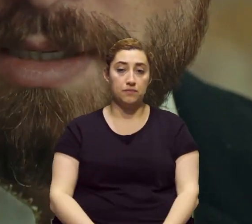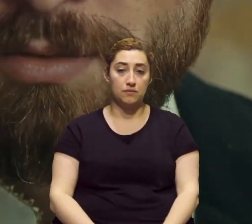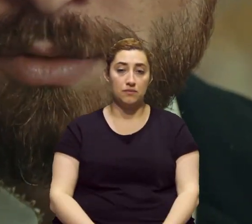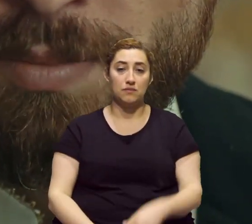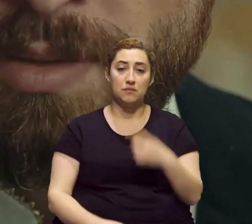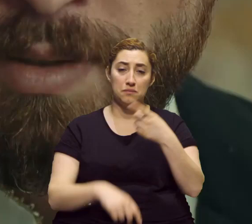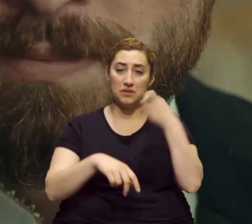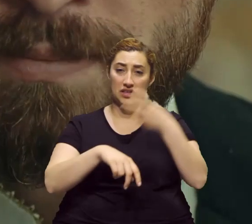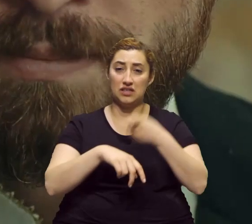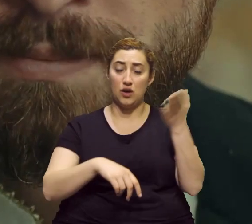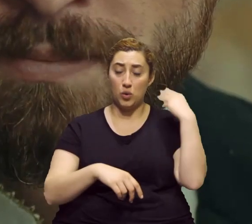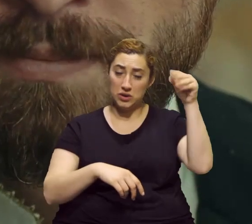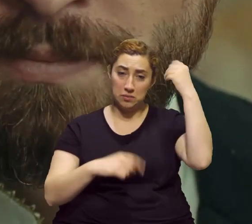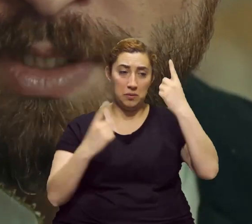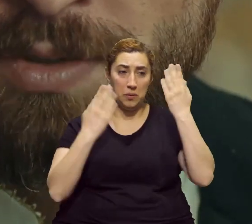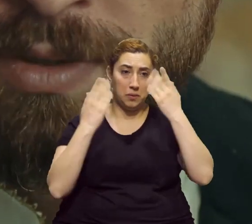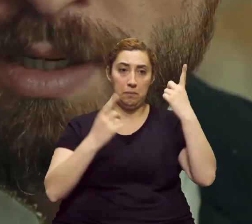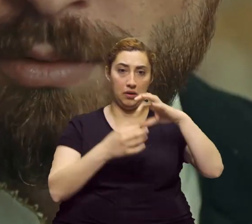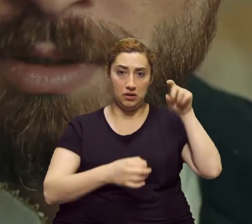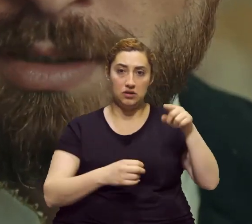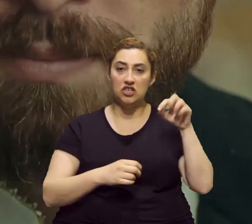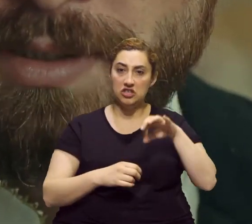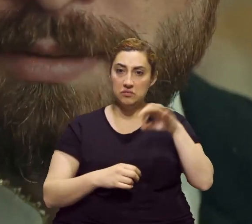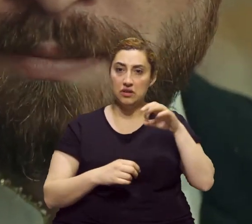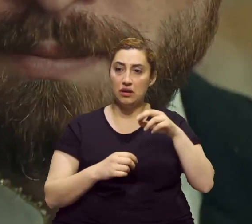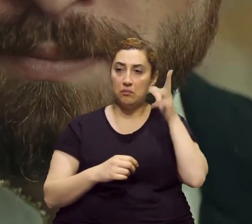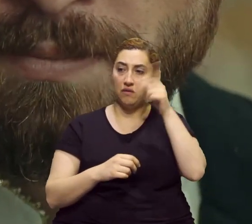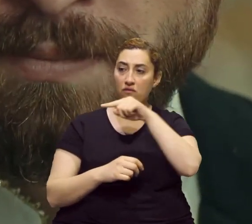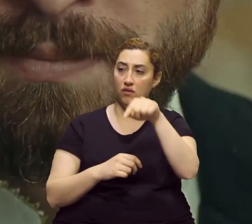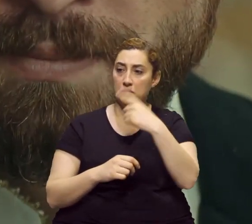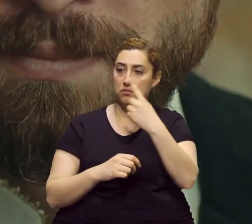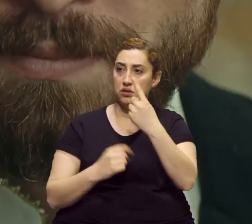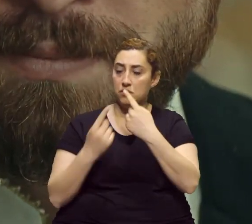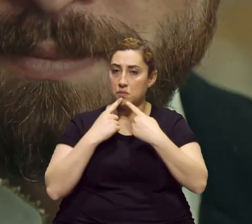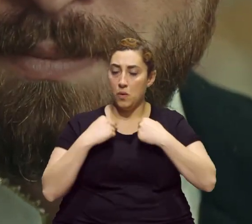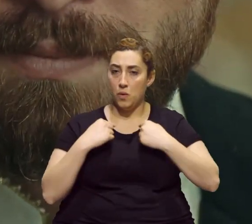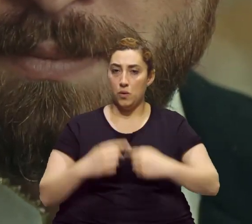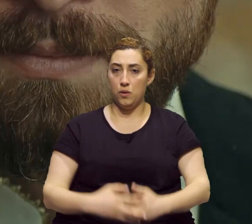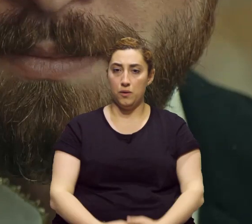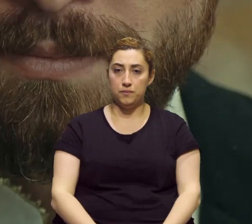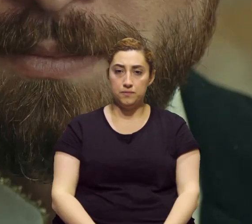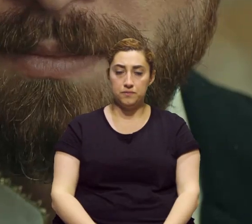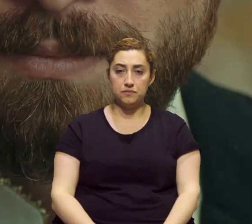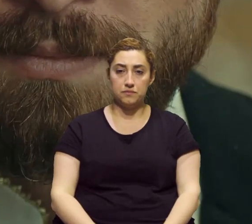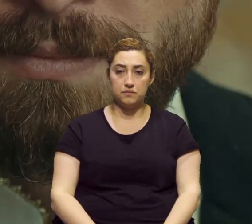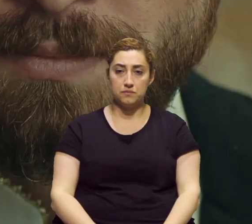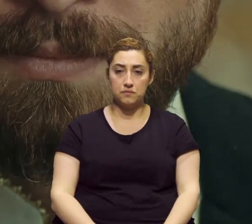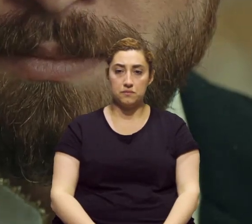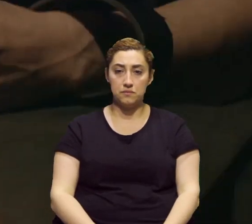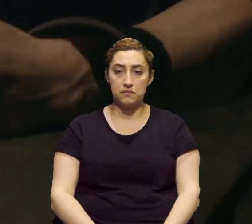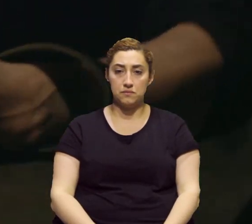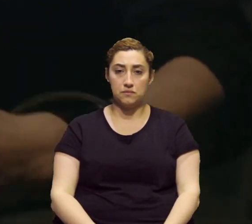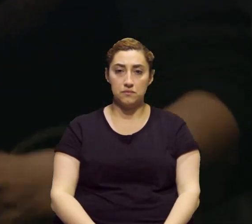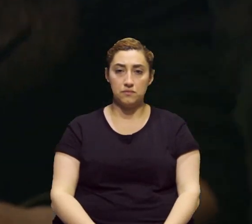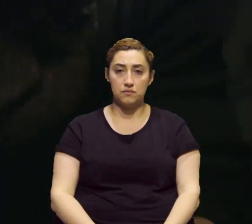Bir iki saat önce bir imam, şimdi de haydutlardan biri. Sultan öfkeyle baktı. Garbis